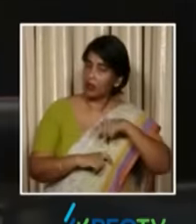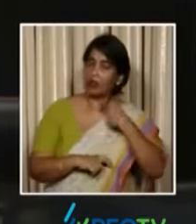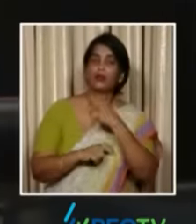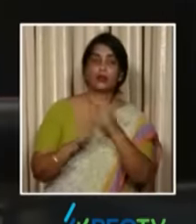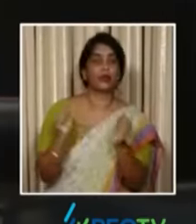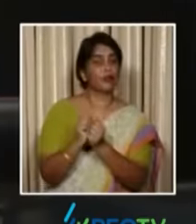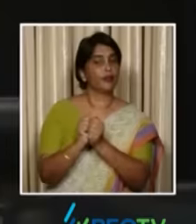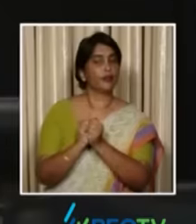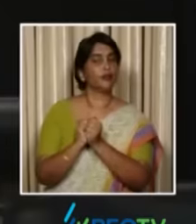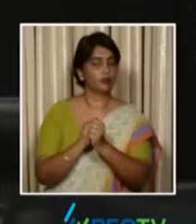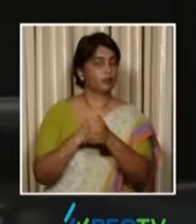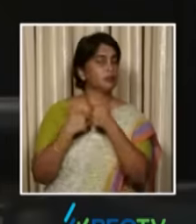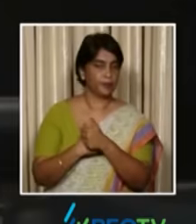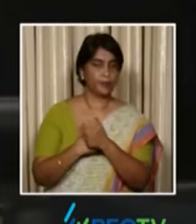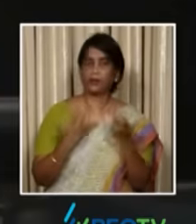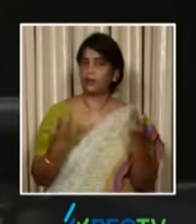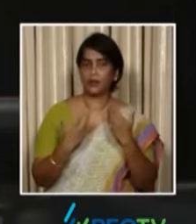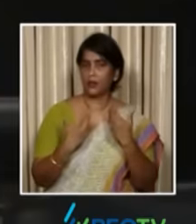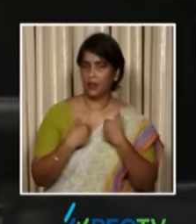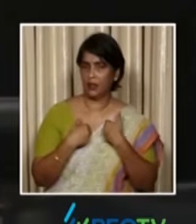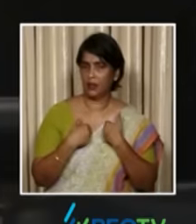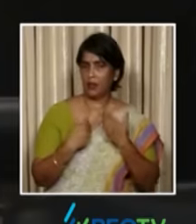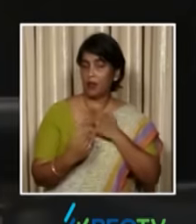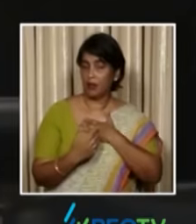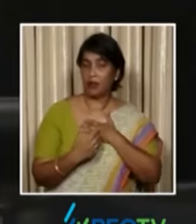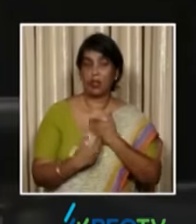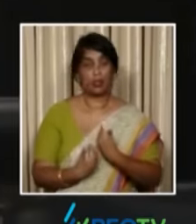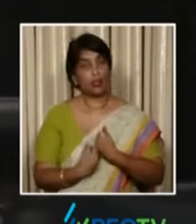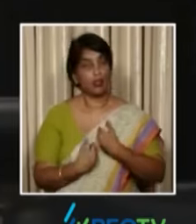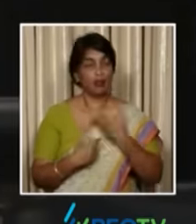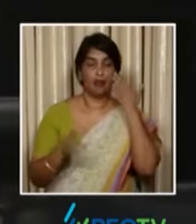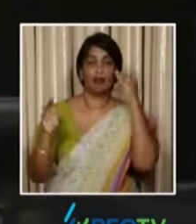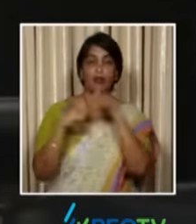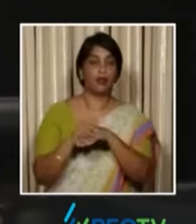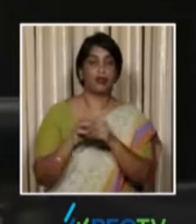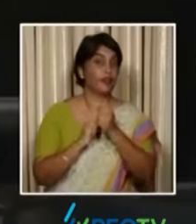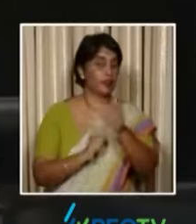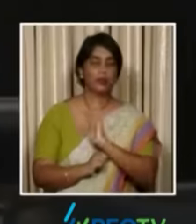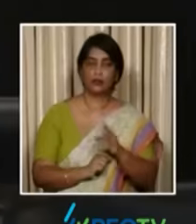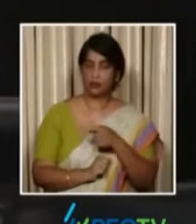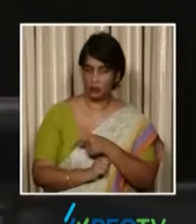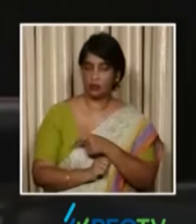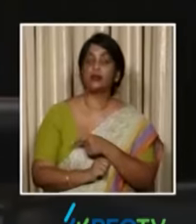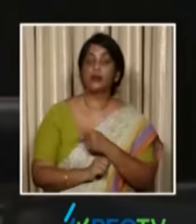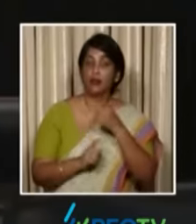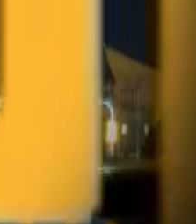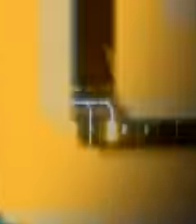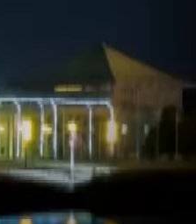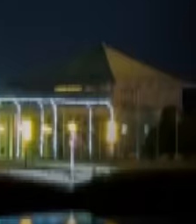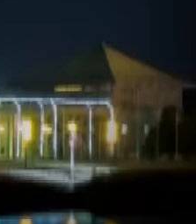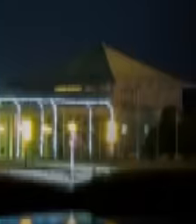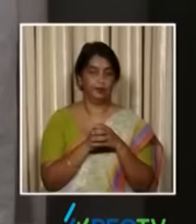ඔවුන්ගේ කටයුතු හරියට කරගෙන යන්න දෙන එක අපේ තියෙන හොබි හෝසර්ස් අරගෙන එකත් එක්ක දුවන එක නෙවෙයි. ඒකෙන් තමයි මේ අවුල ඇවිල්ලා